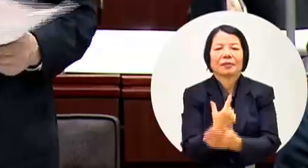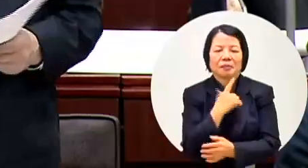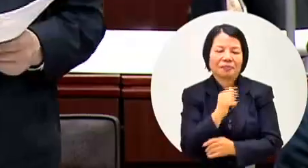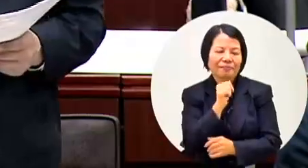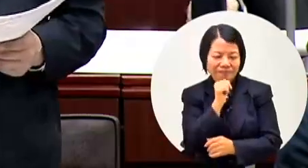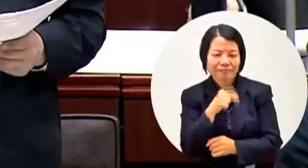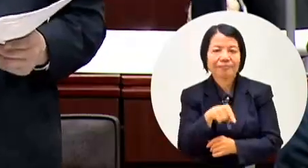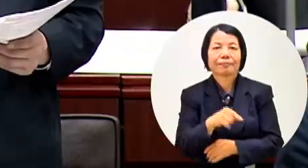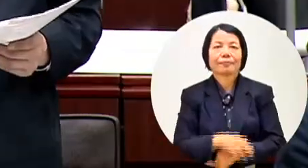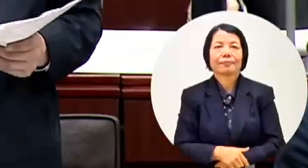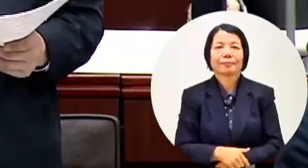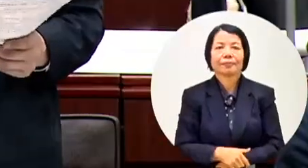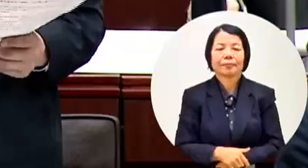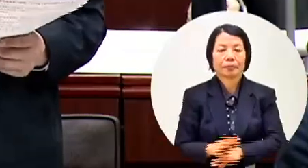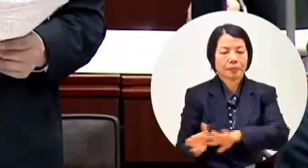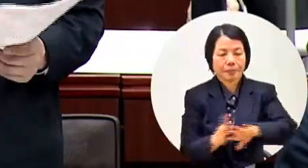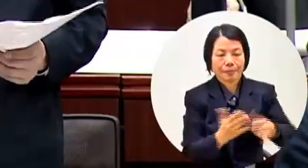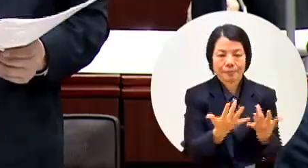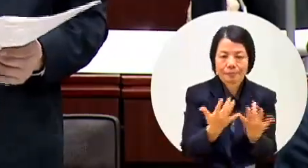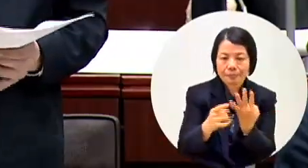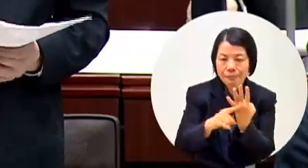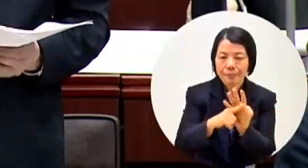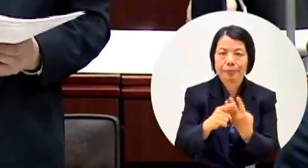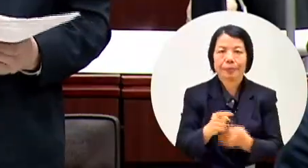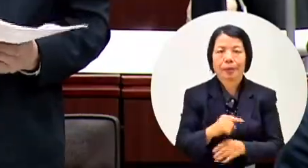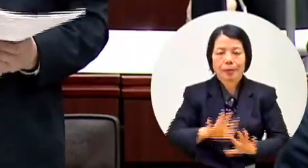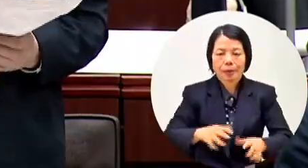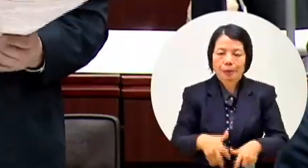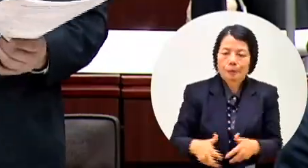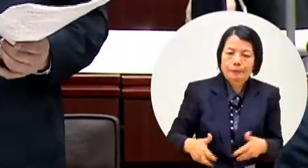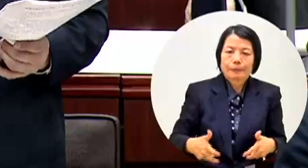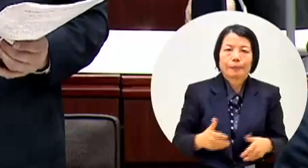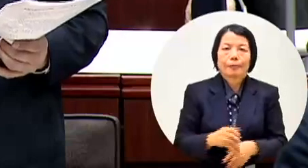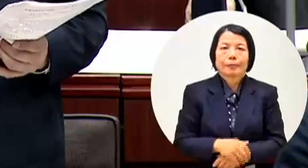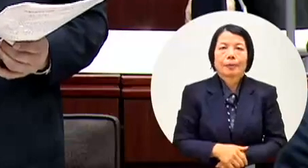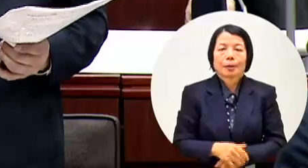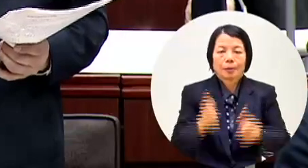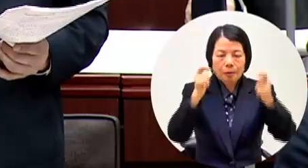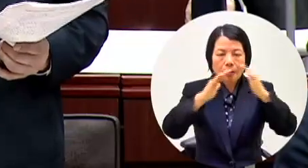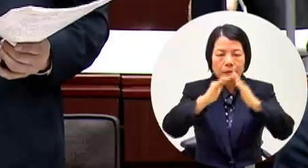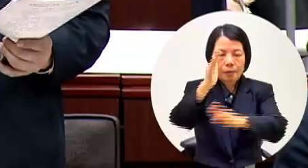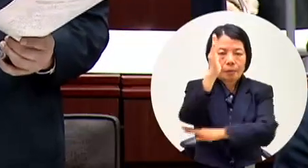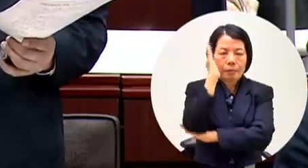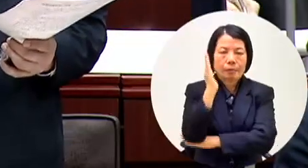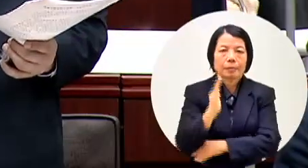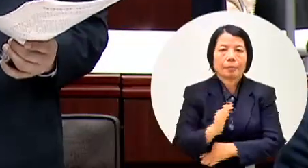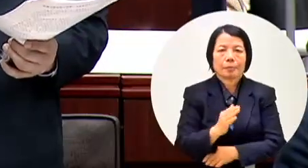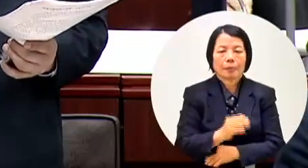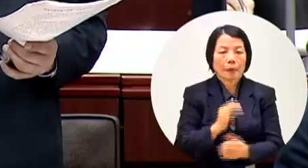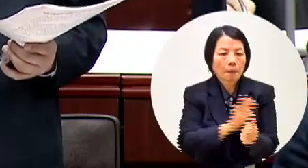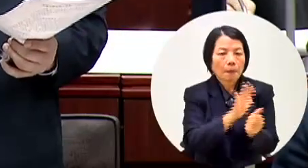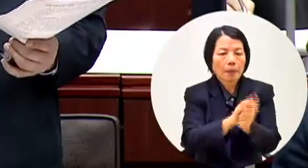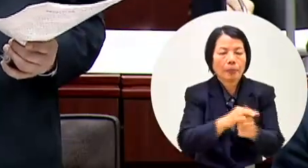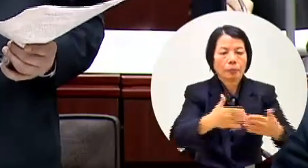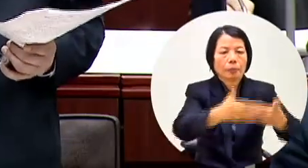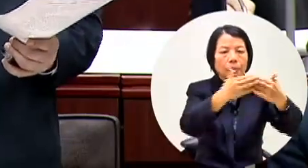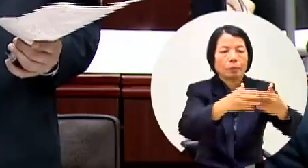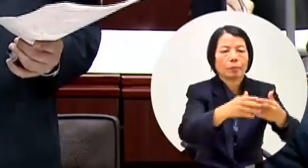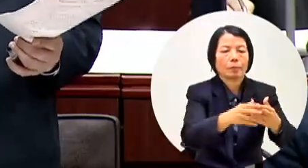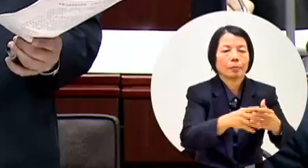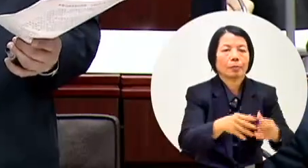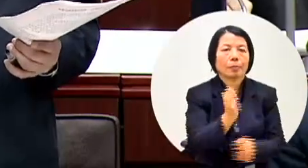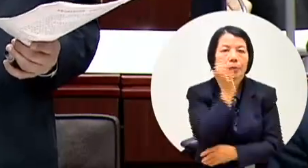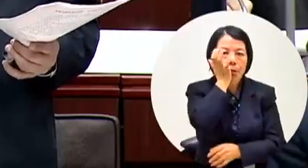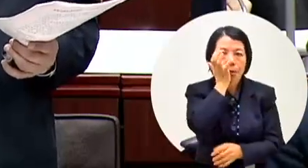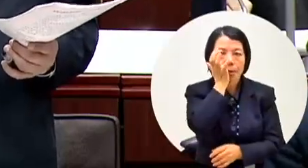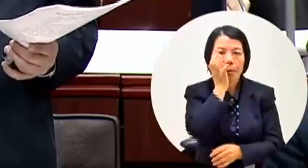其他产业方面呢，也跟两位议员报告，非常着急。但是我们市政府有没有可能帮中国石油公司、中钢、台船去